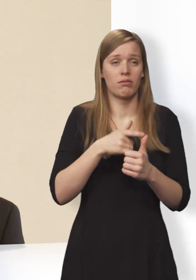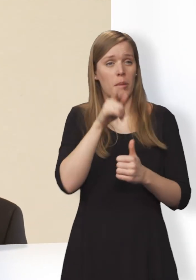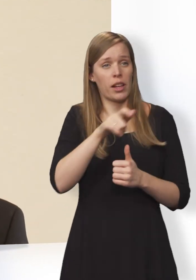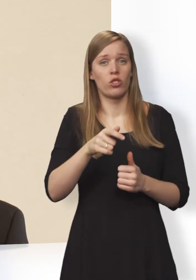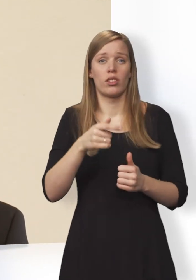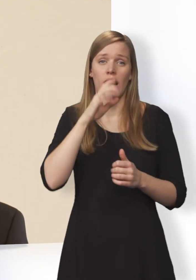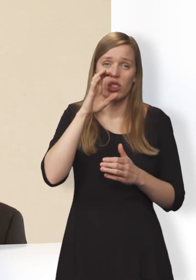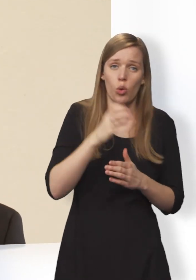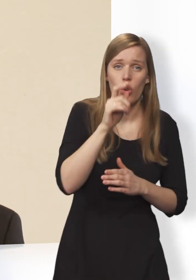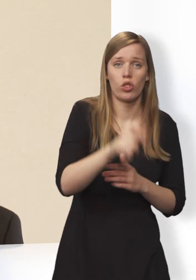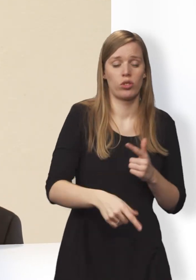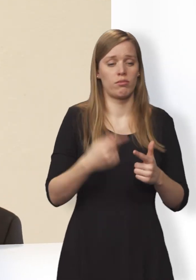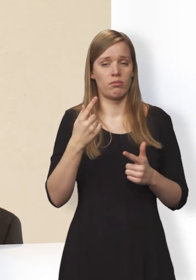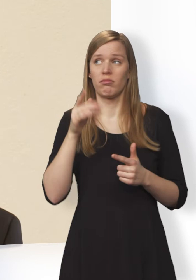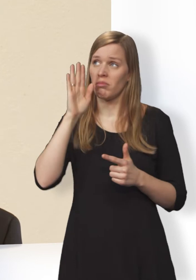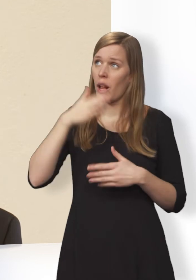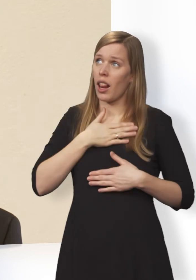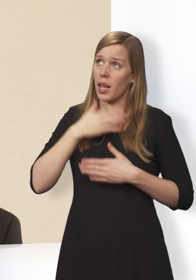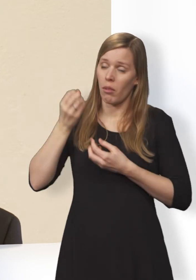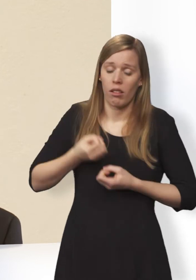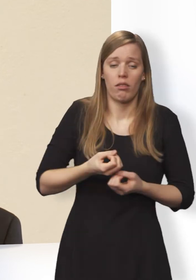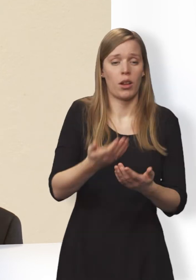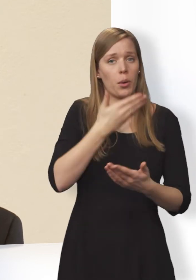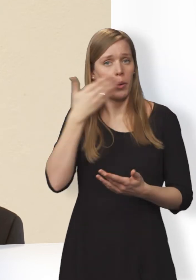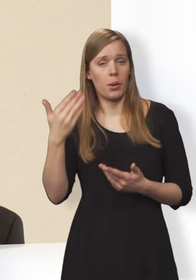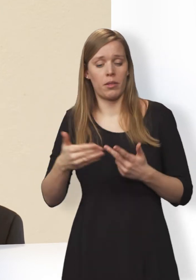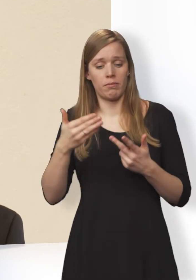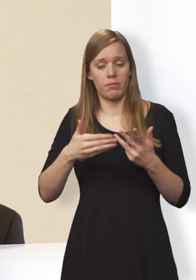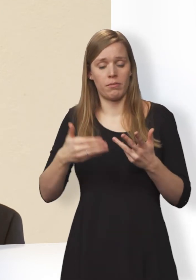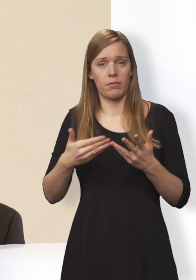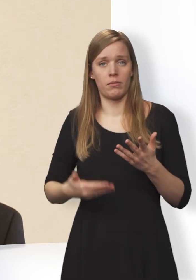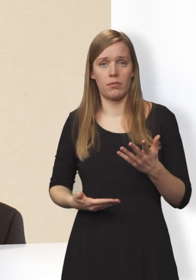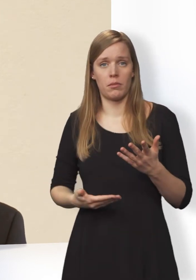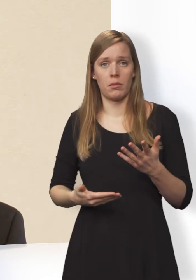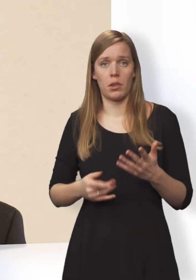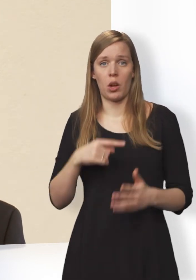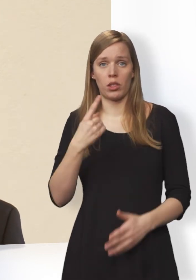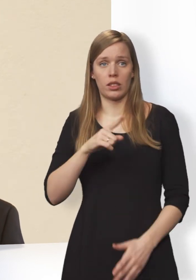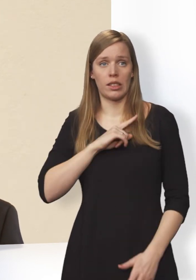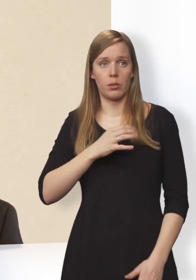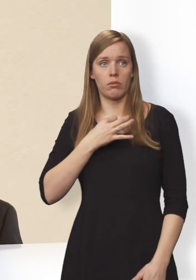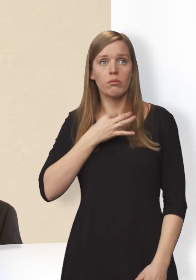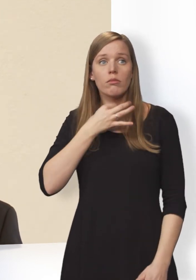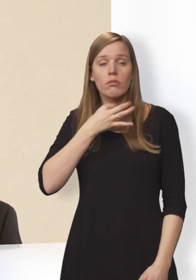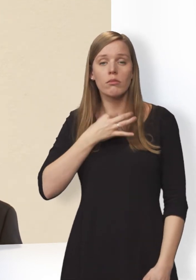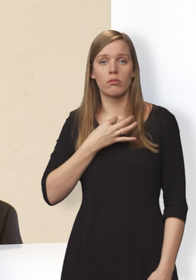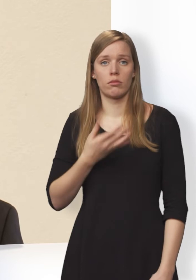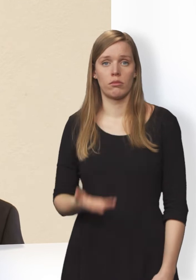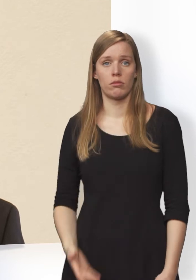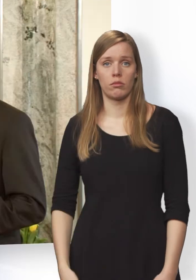eben keine liebe weitergegeben haben da bleibt uns die sprache weg